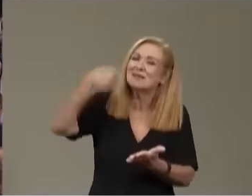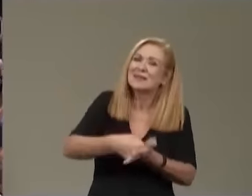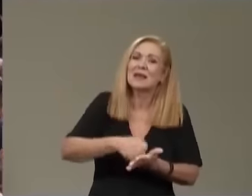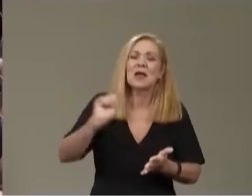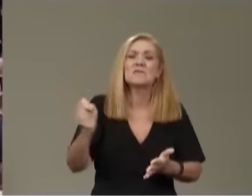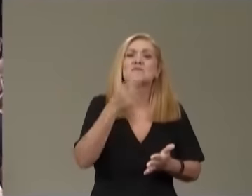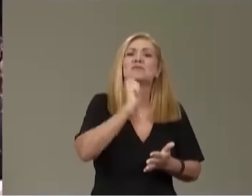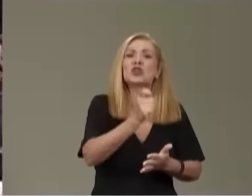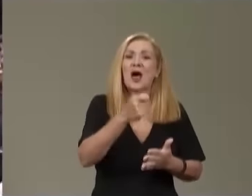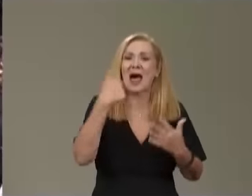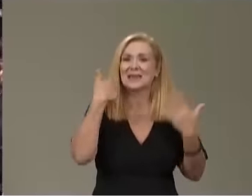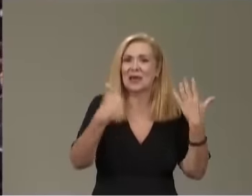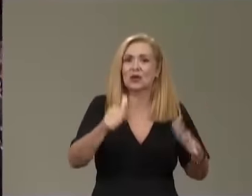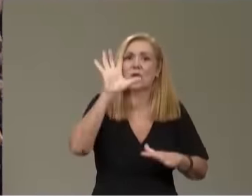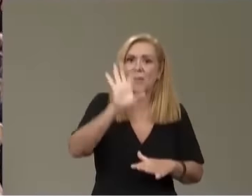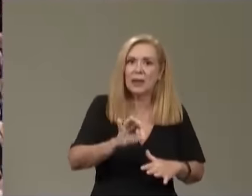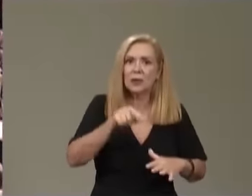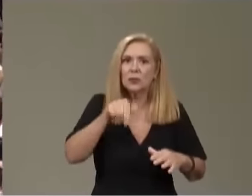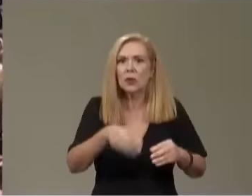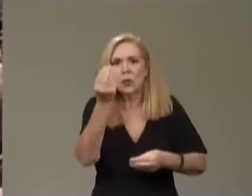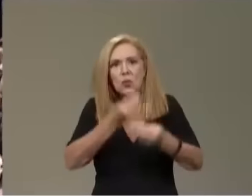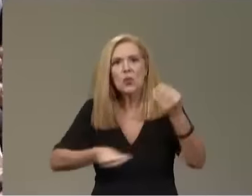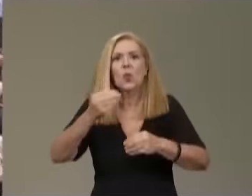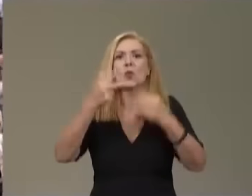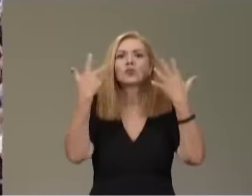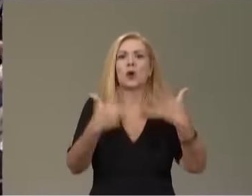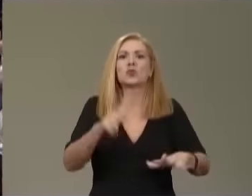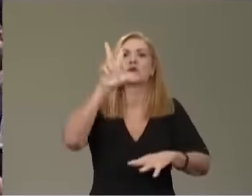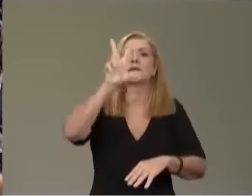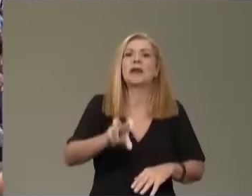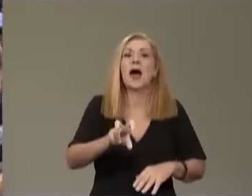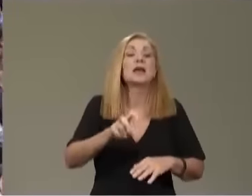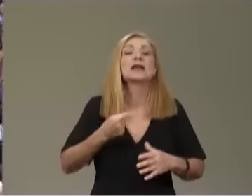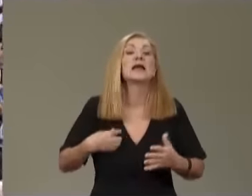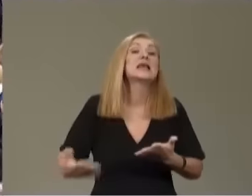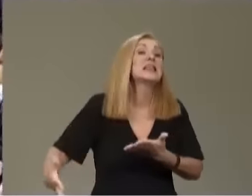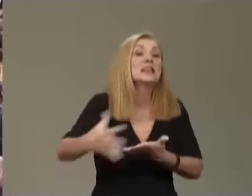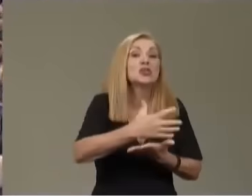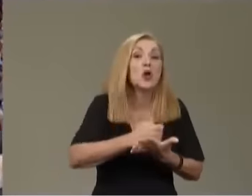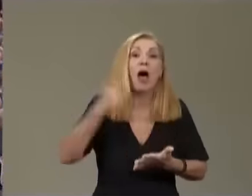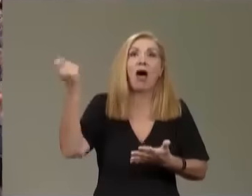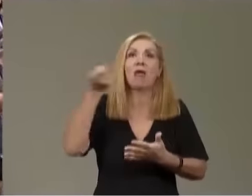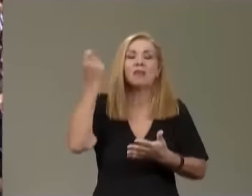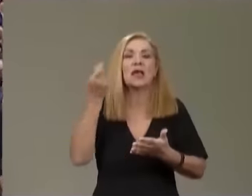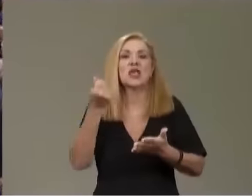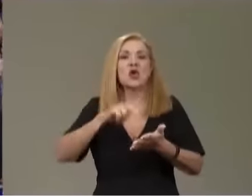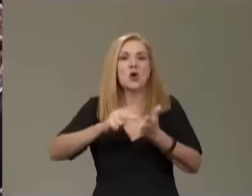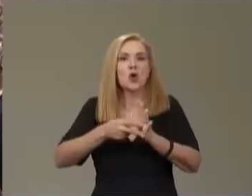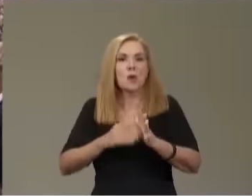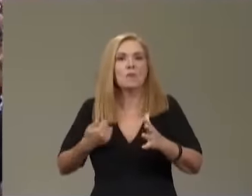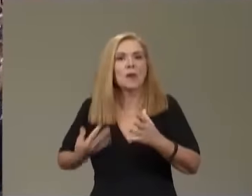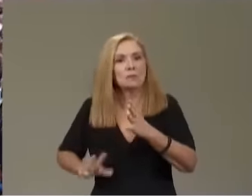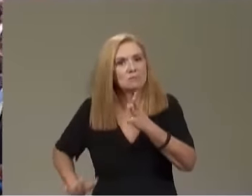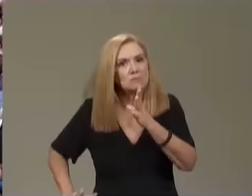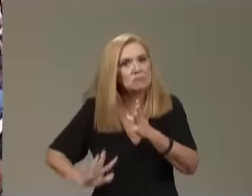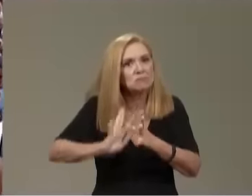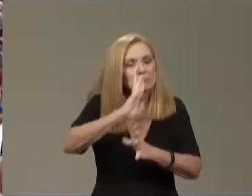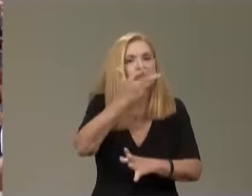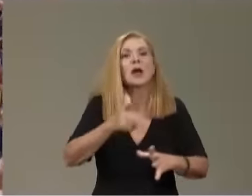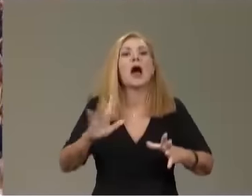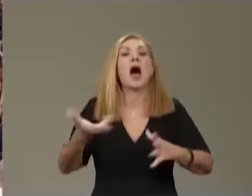ευρώ πήγε στα 830 ευρώ. Με το εισόδημα να στηρίζεται, την εθνική οικονομία να αναπτύσσεται, μειώνοντας διαρκώς